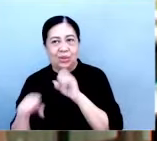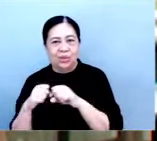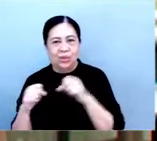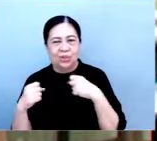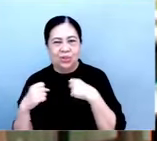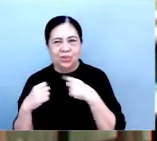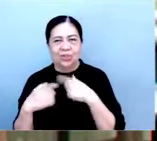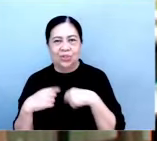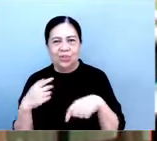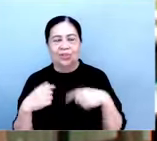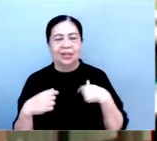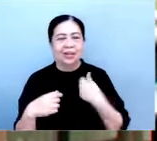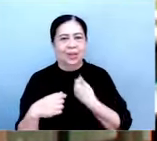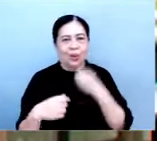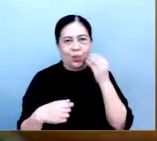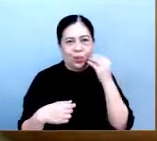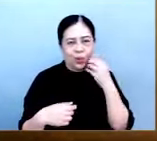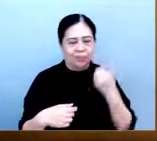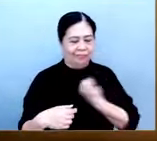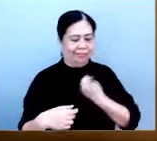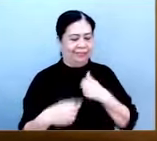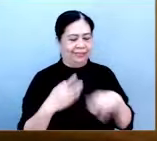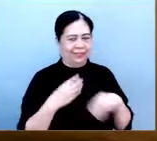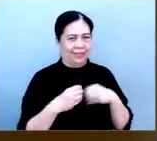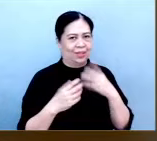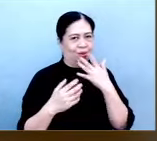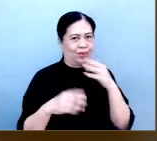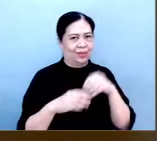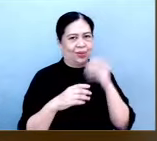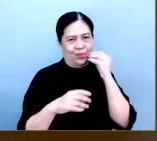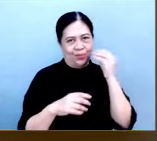nag-add ng kulay sa tahanan. Yes, oo.